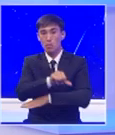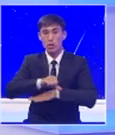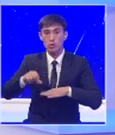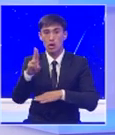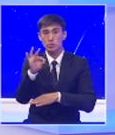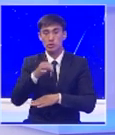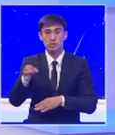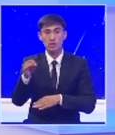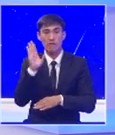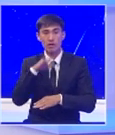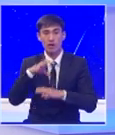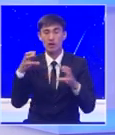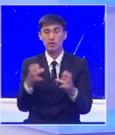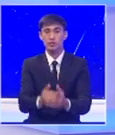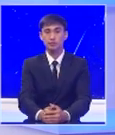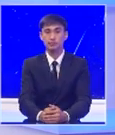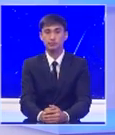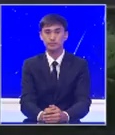берегу Капшагайского водохранилища.